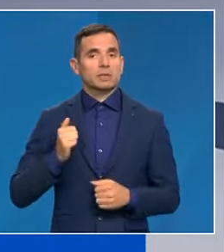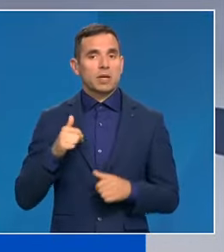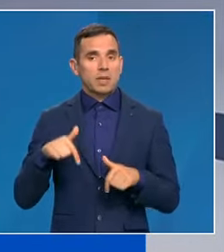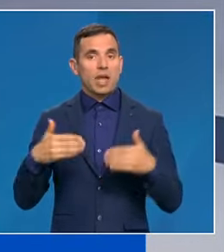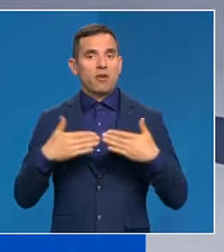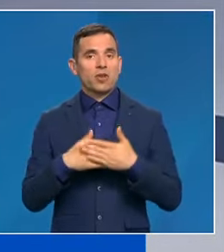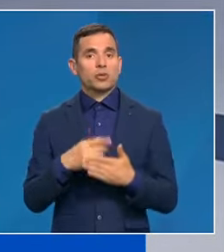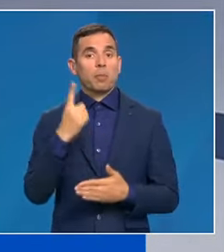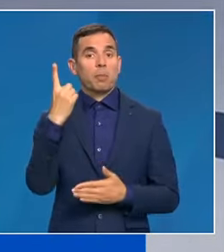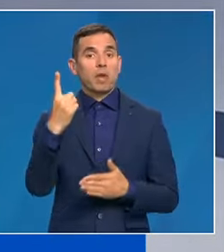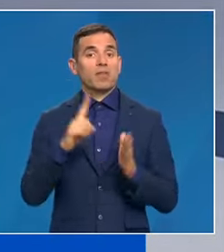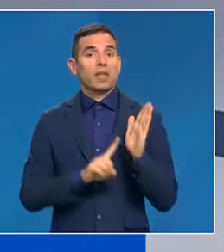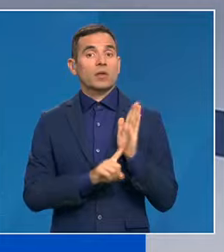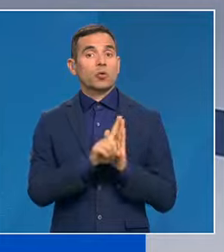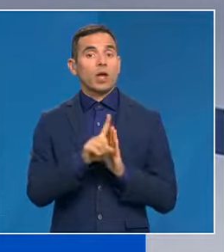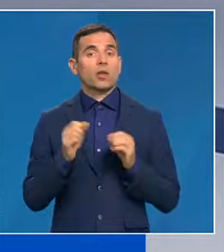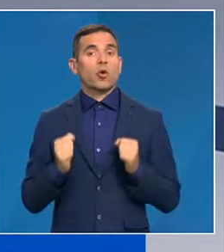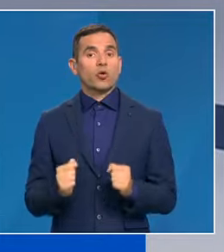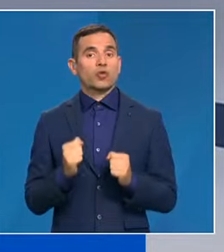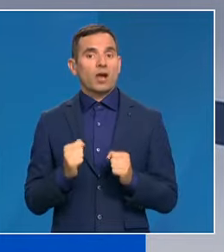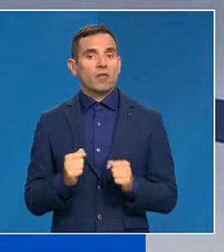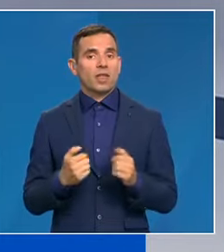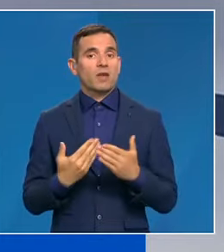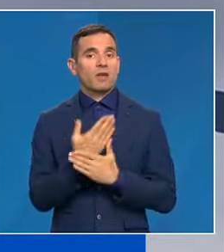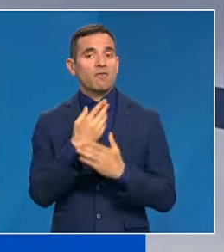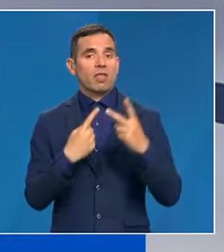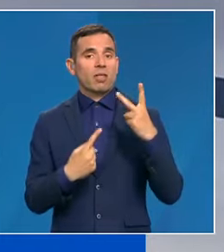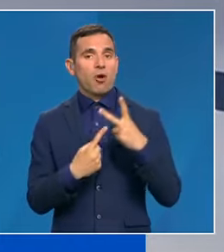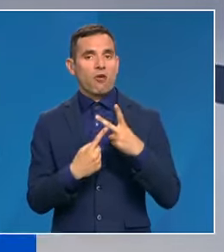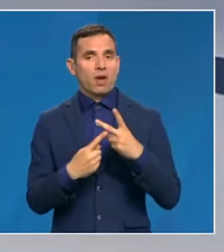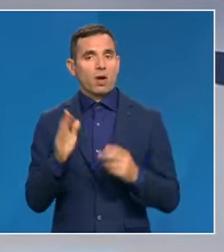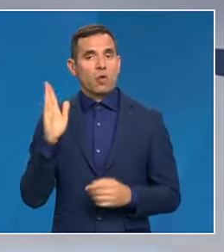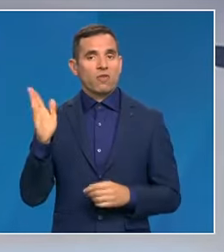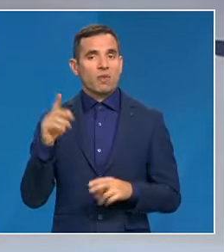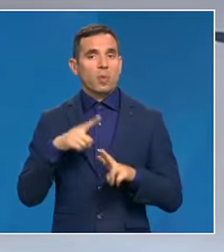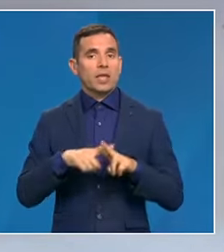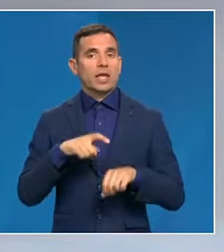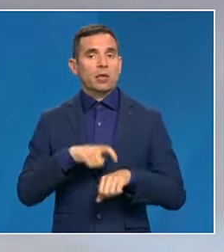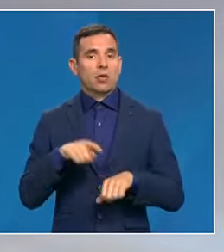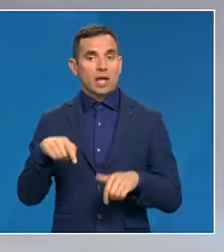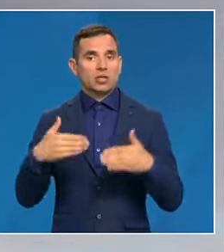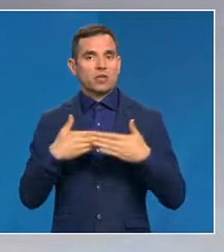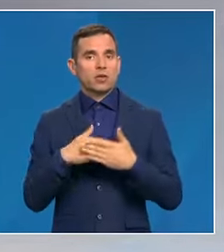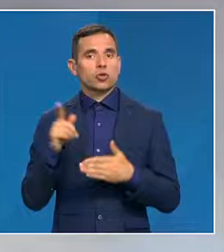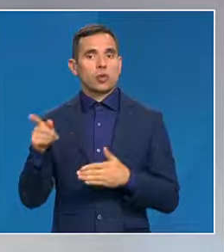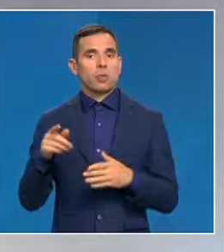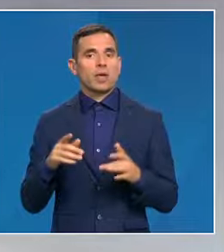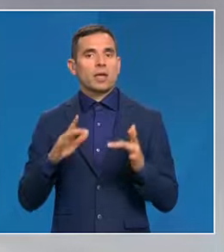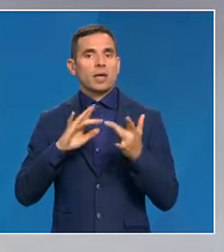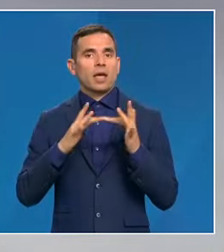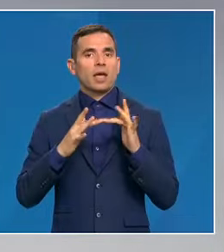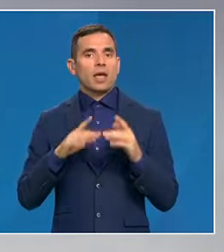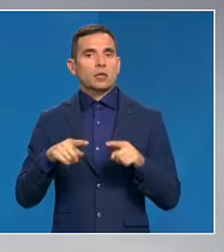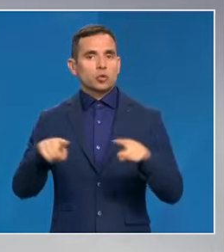вечер. Първите резултати очаквайте именно в ефира на Нова. Отиваме към Ники Дойнов. Тази вечер той ще бъде в нашето електорално студио. Ники,